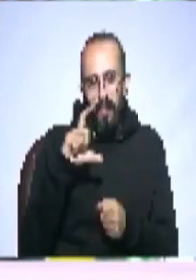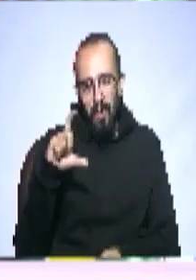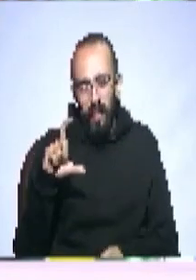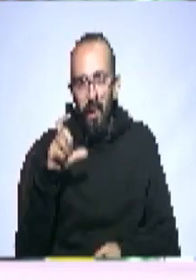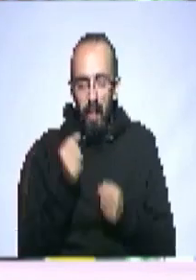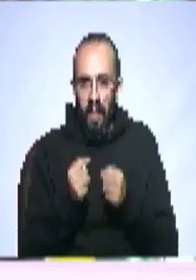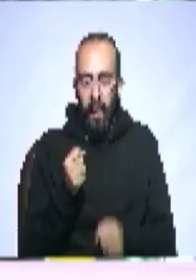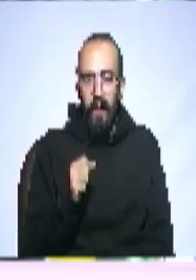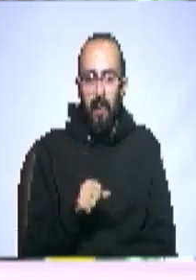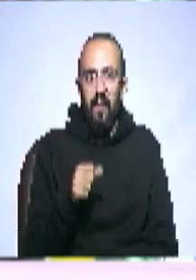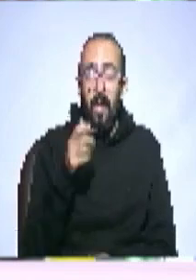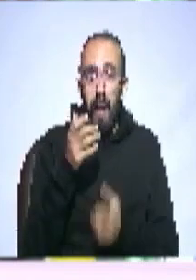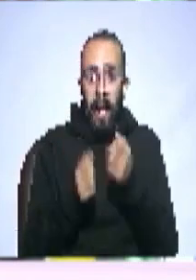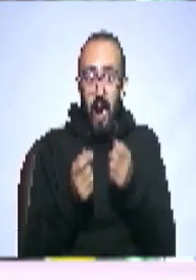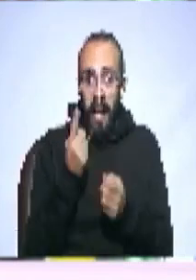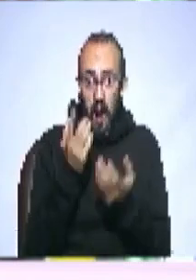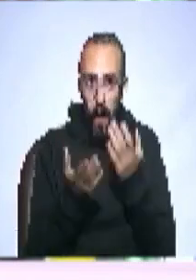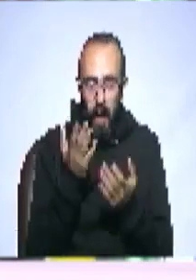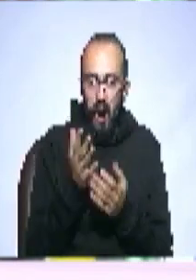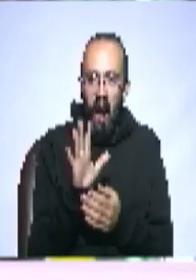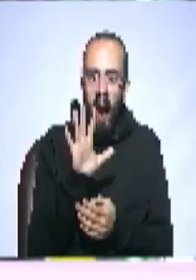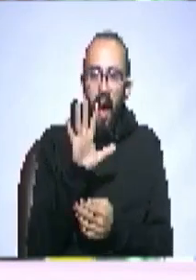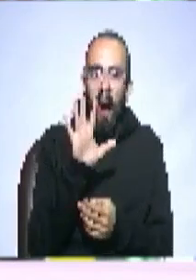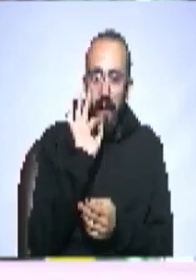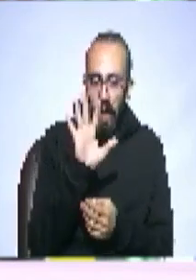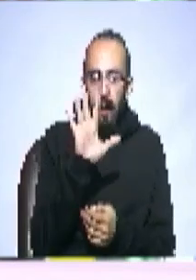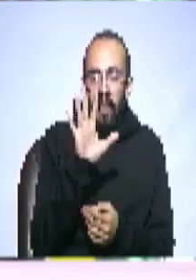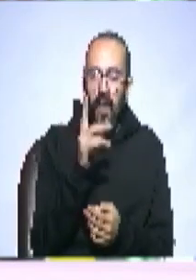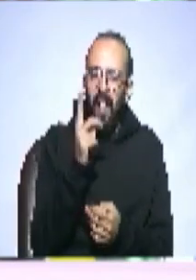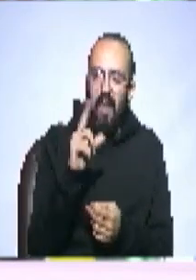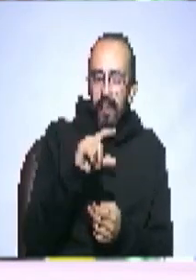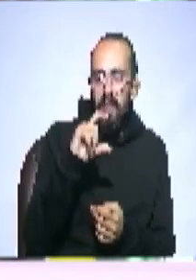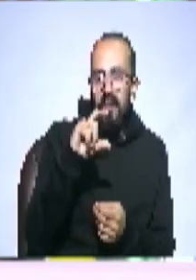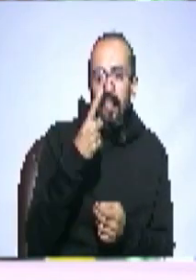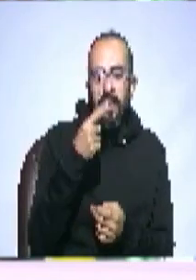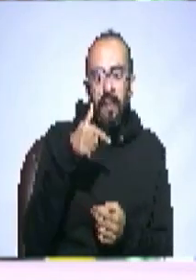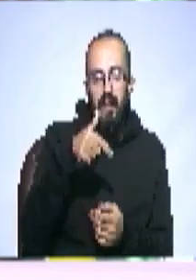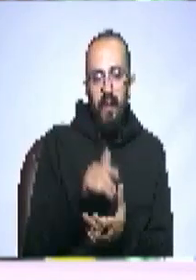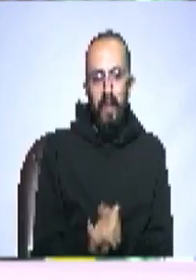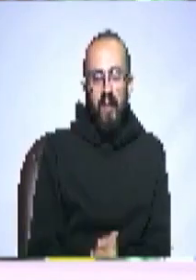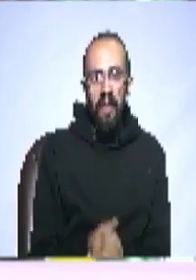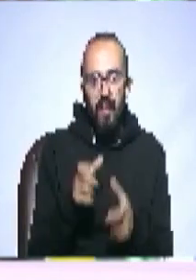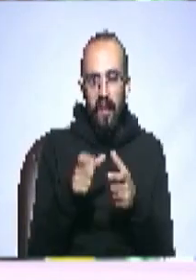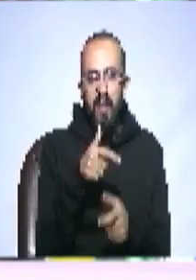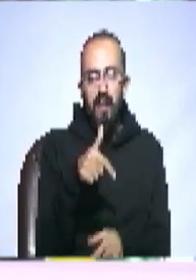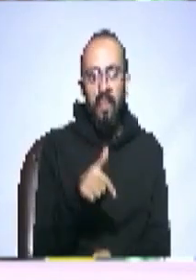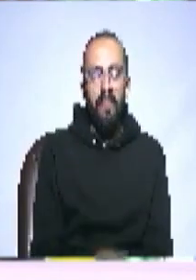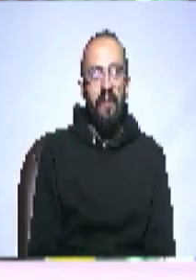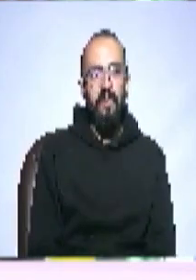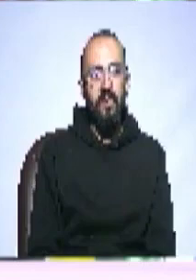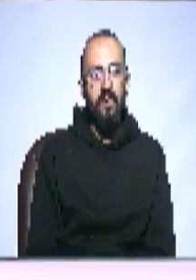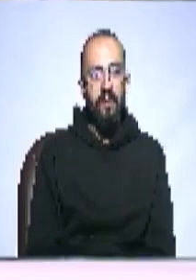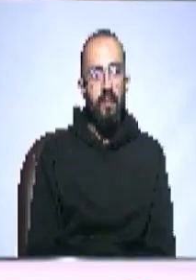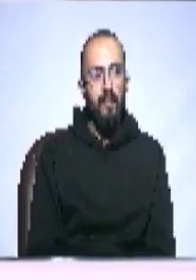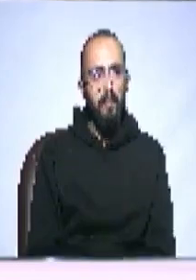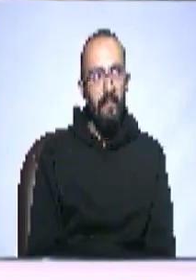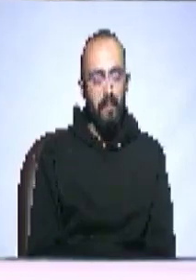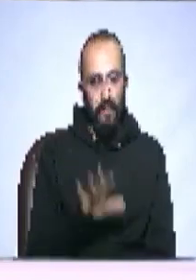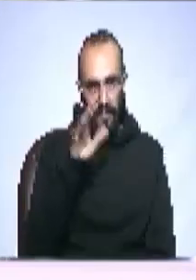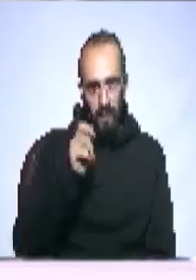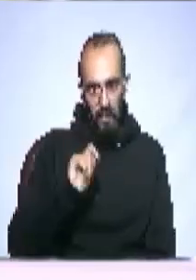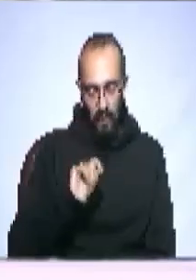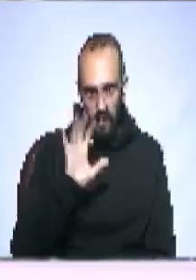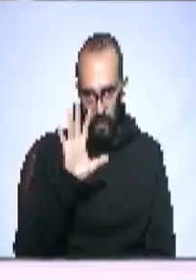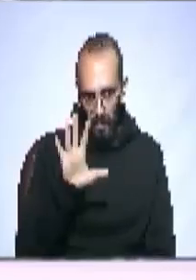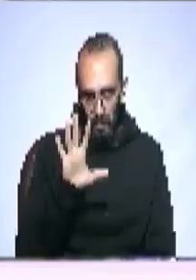عامل سته، والكيلو بيعمل خمسه يعني، عملنا كيلو كوبايه. حطينا الطبق بياخد معلقه، فاحنا حطينا خمس معالق، معلقتين